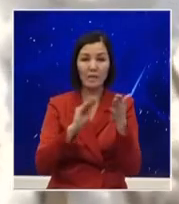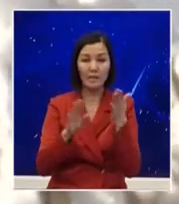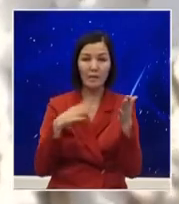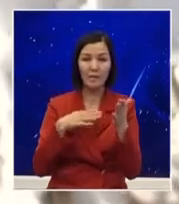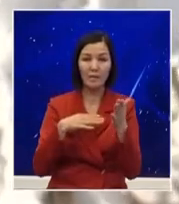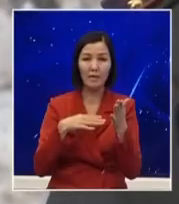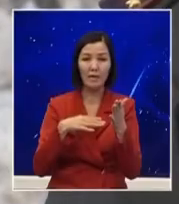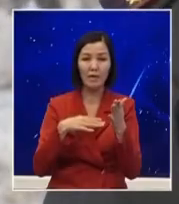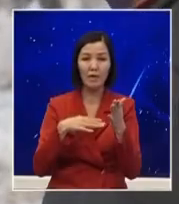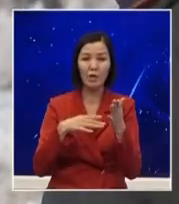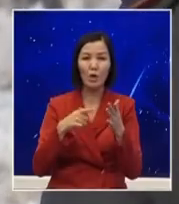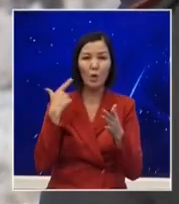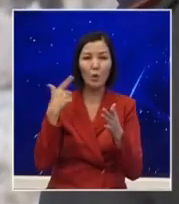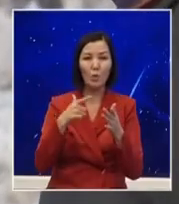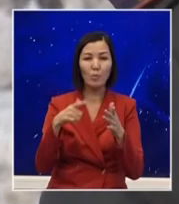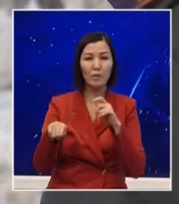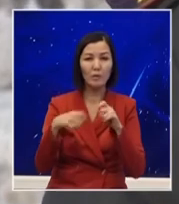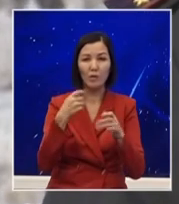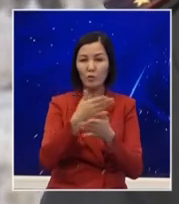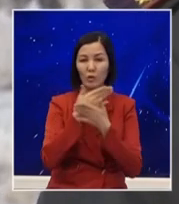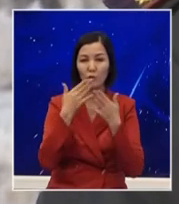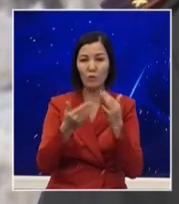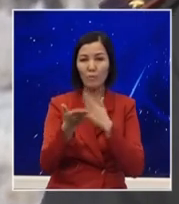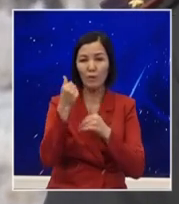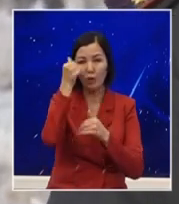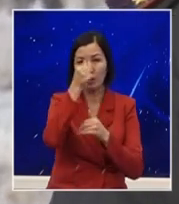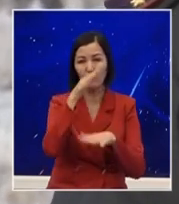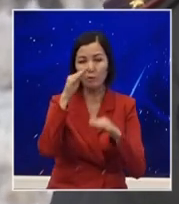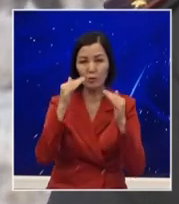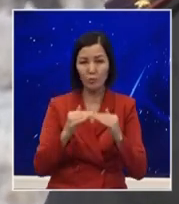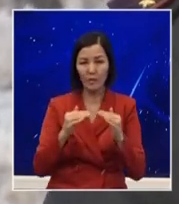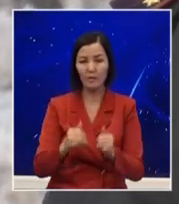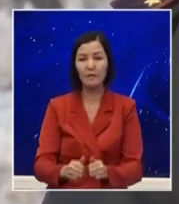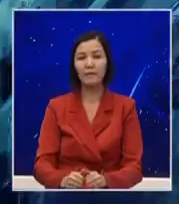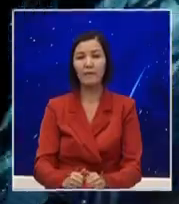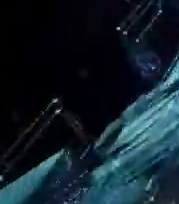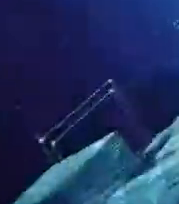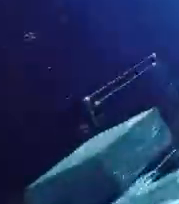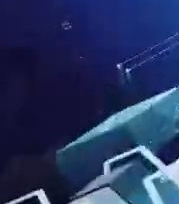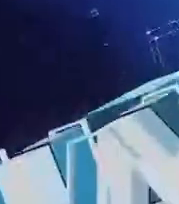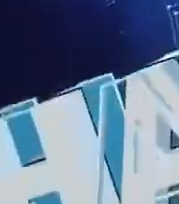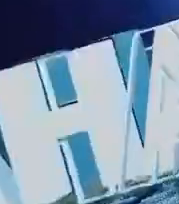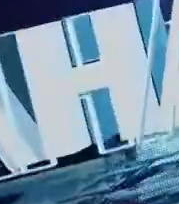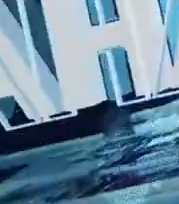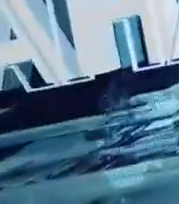Өрескел заңбұзушылықтар орын алған жоқ. Бұл көрсеткіш былтырғымен салыстырғанда әлдеқайда төмен.